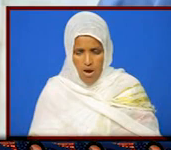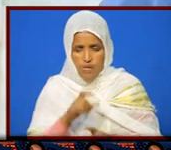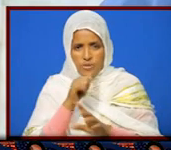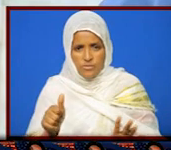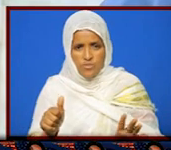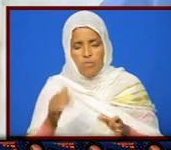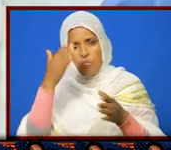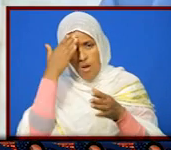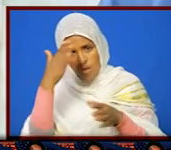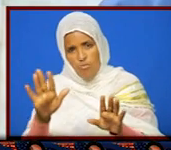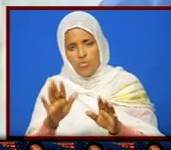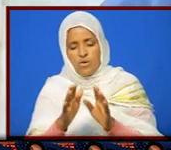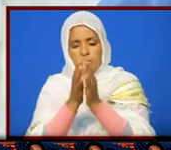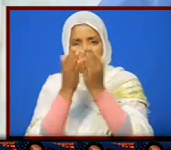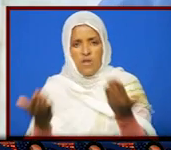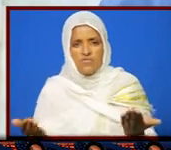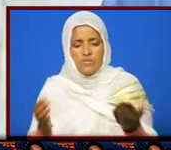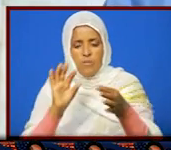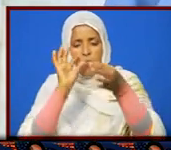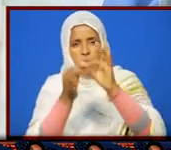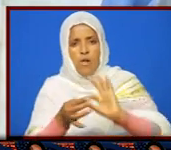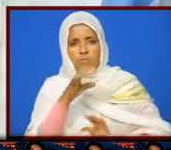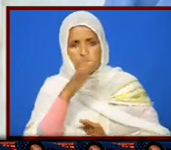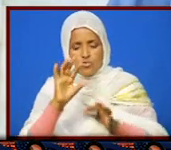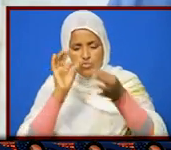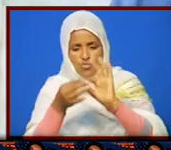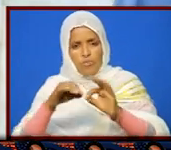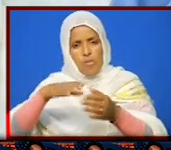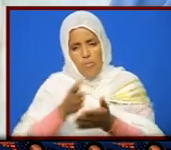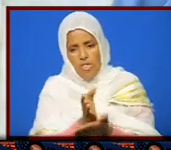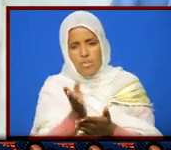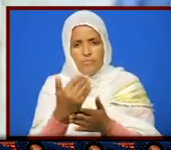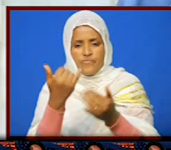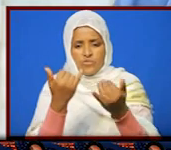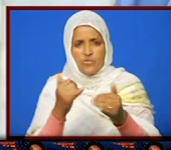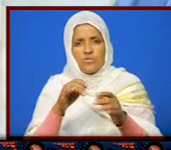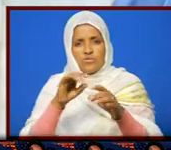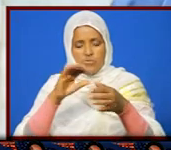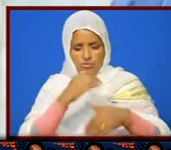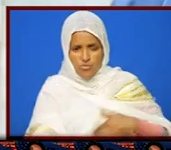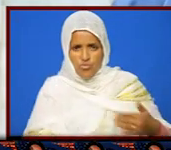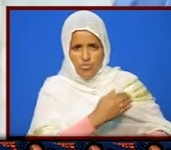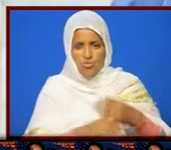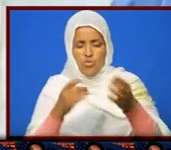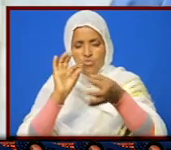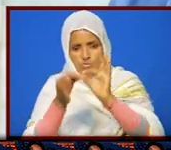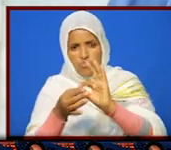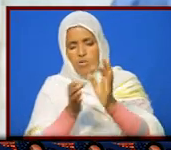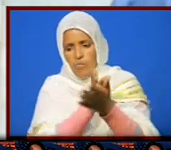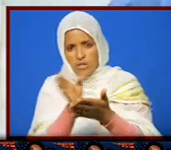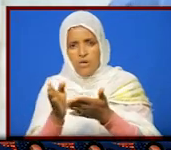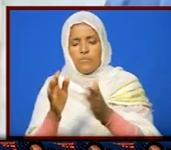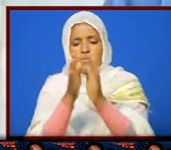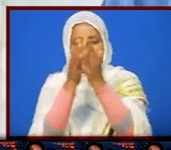መጻሕፍትን ባለመመርመር፣ መጻሕፍትን ባለማወቅ፣ መጻሕፍትን ባለመተርጎም፣ ትርጉም በማጣመም ትውልዱ አሁንም ትርጉም በማጣመም ነው፣